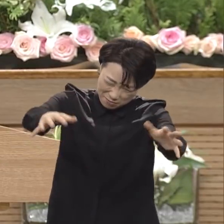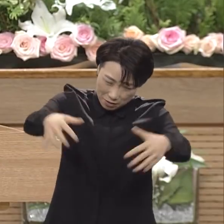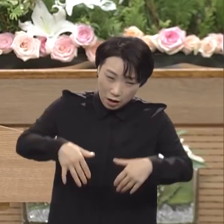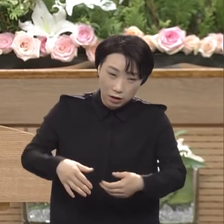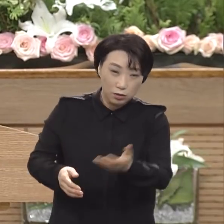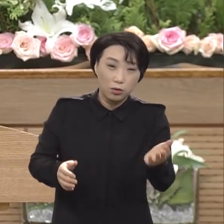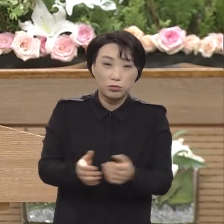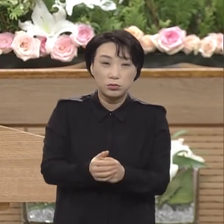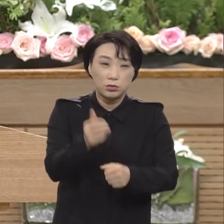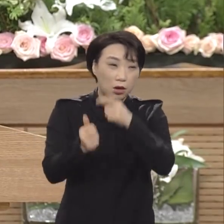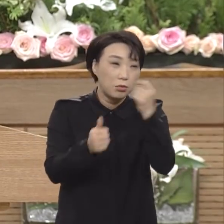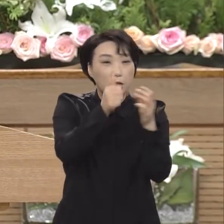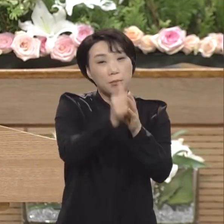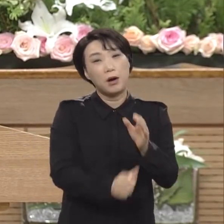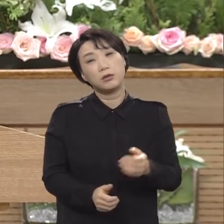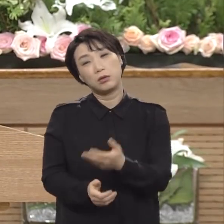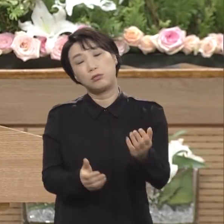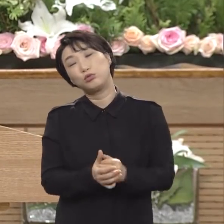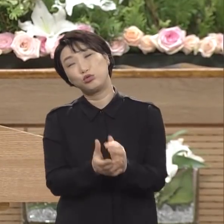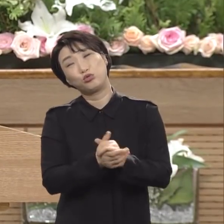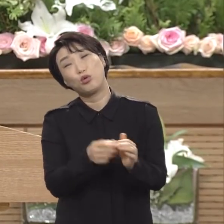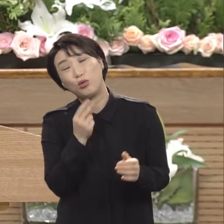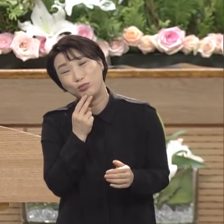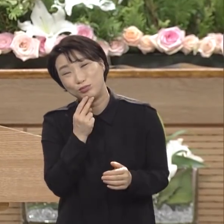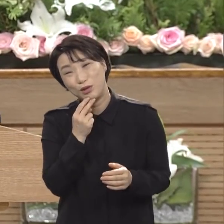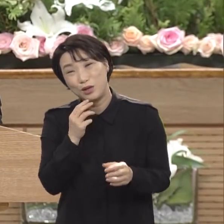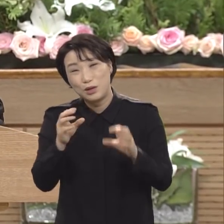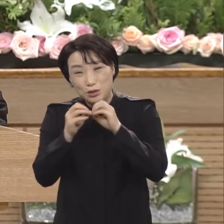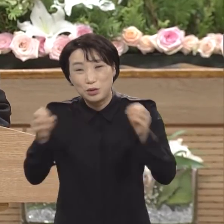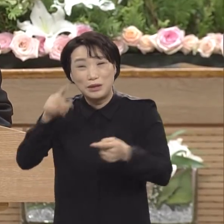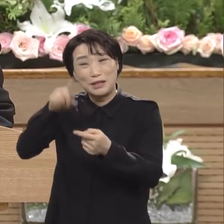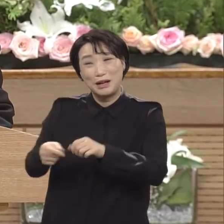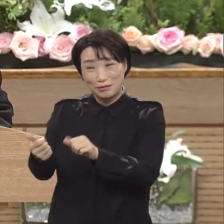들어서 기도도 하는데 무슨 놈의 죽기는 뭘 주고 죽기는.